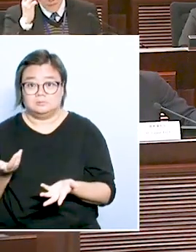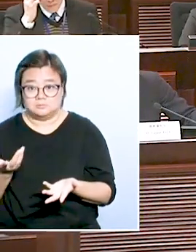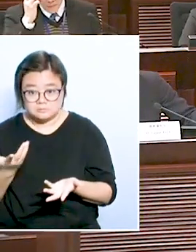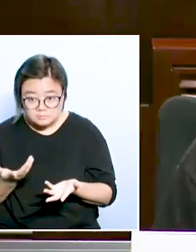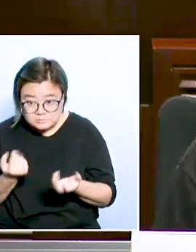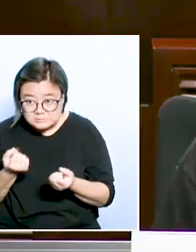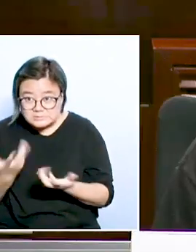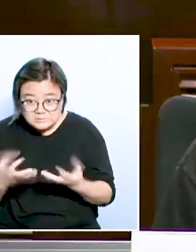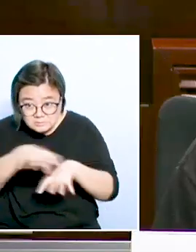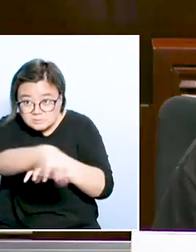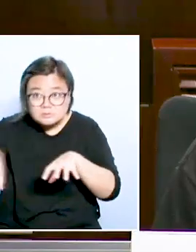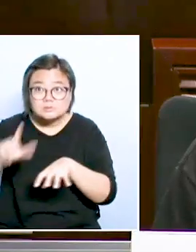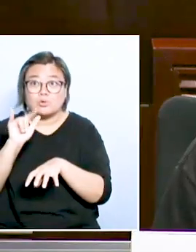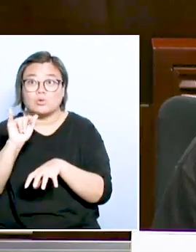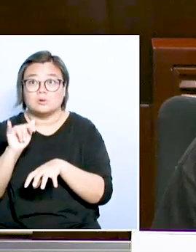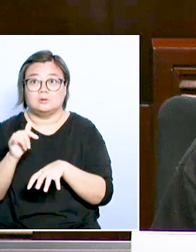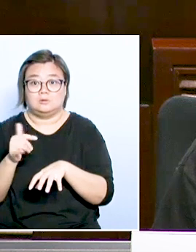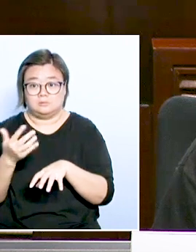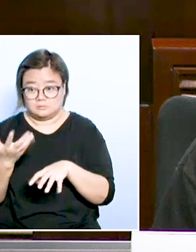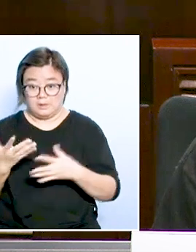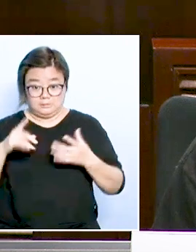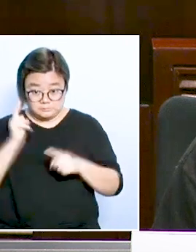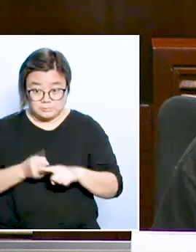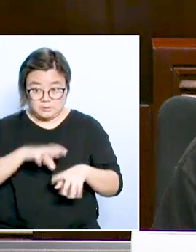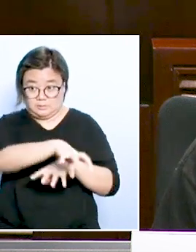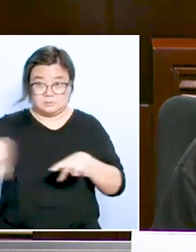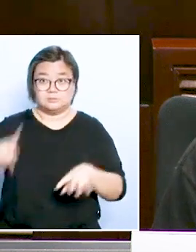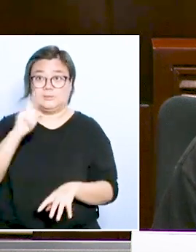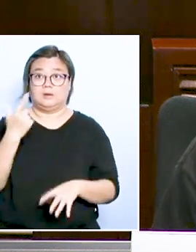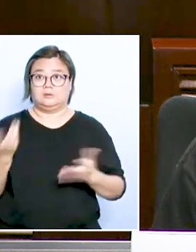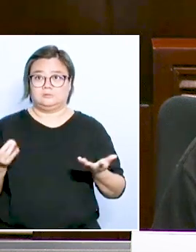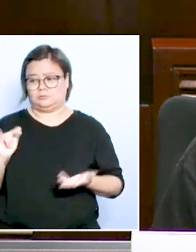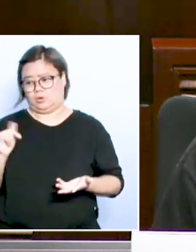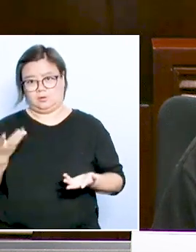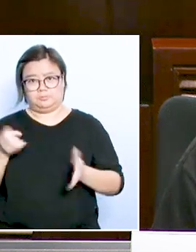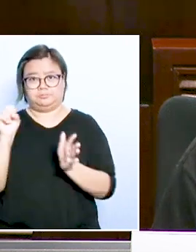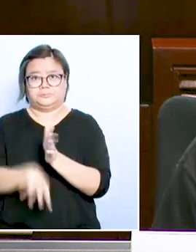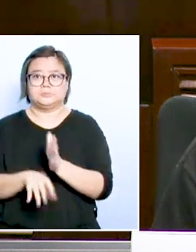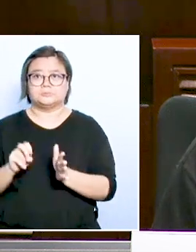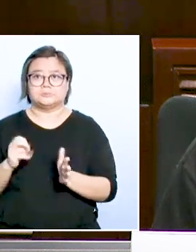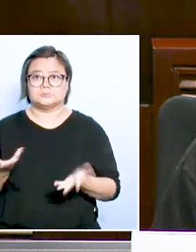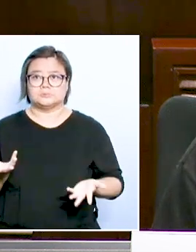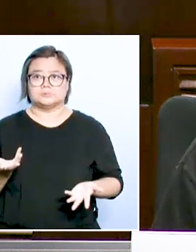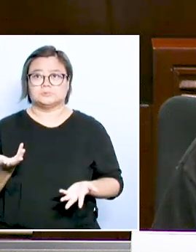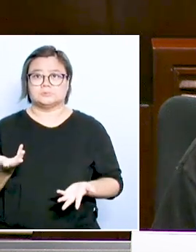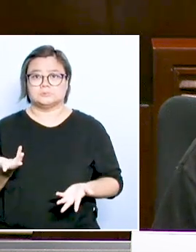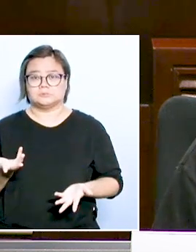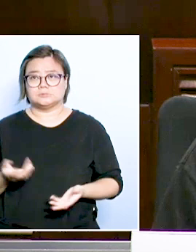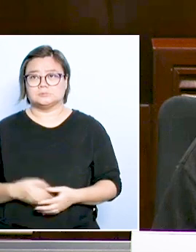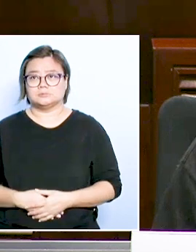區啊？18區啊嘛，係咪？牙醫對長者又係咁，每一區俾一個診療所佢都唔得